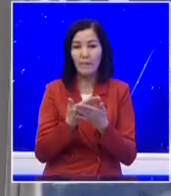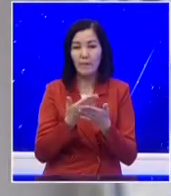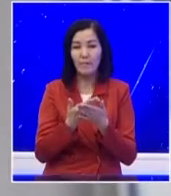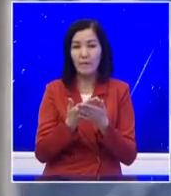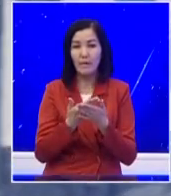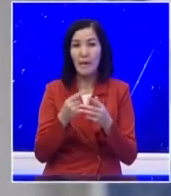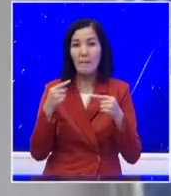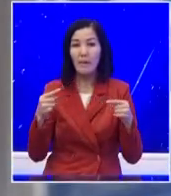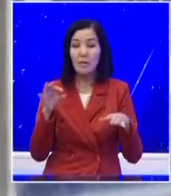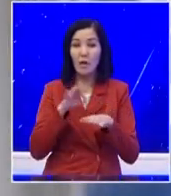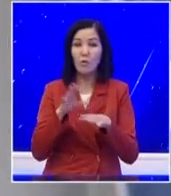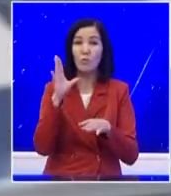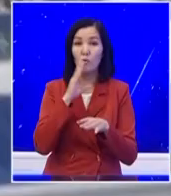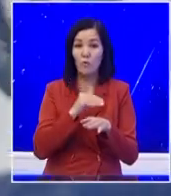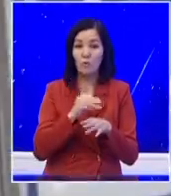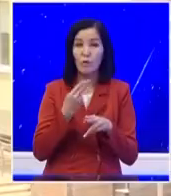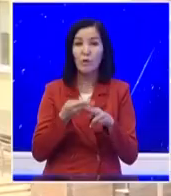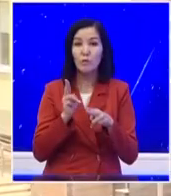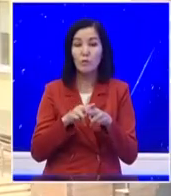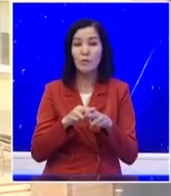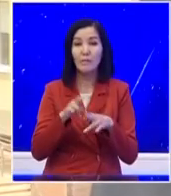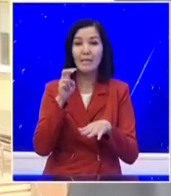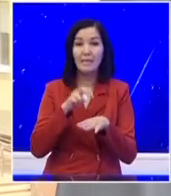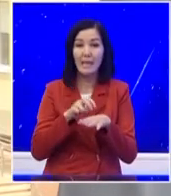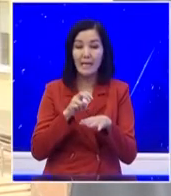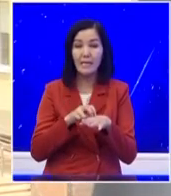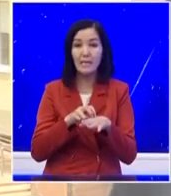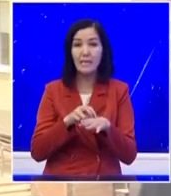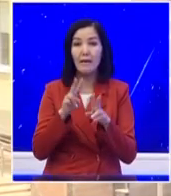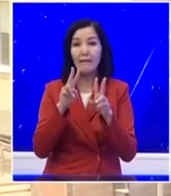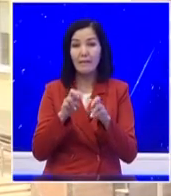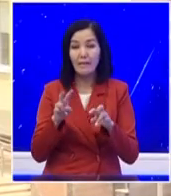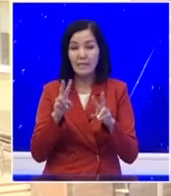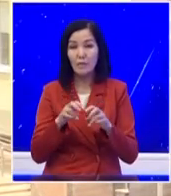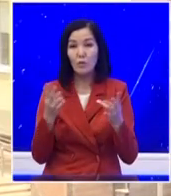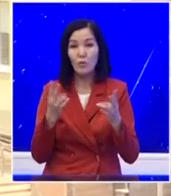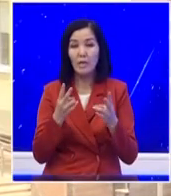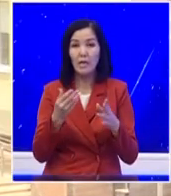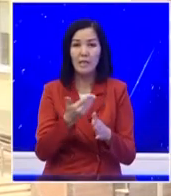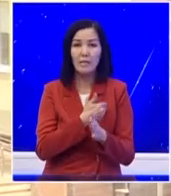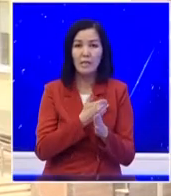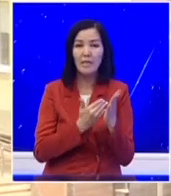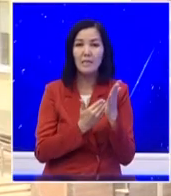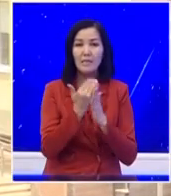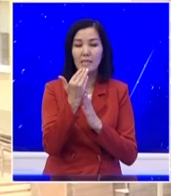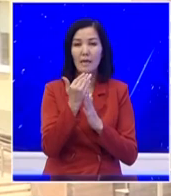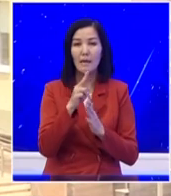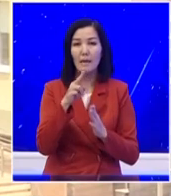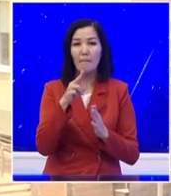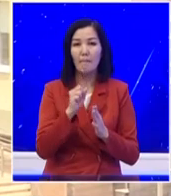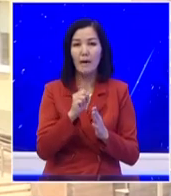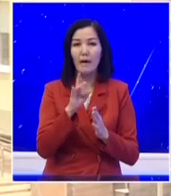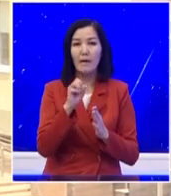себеп болуы мүмкін. Сол үшін бірінші дәрігер қарағаны дұрыс болады. Қызуы көтерілгенде енді парацетамол деп айтамыз ғой, дәрі